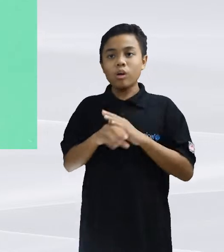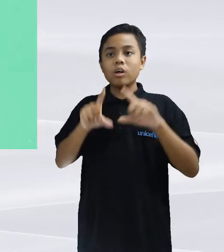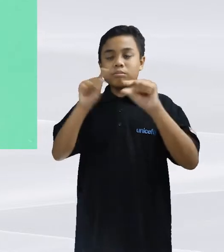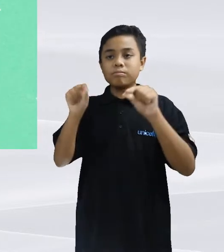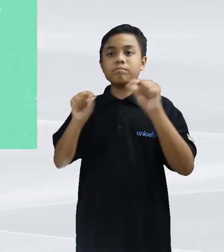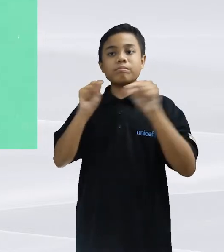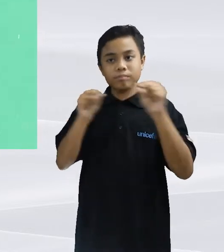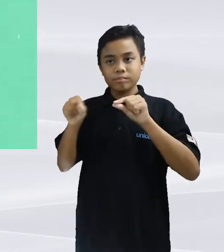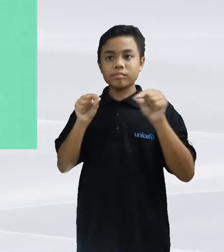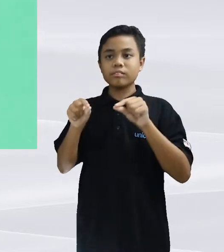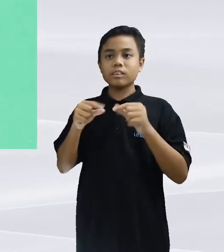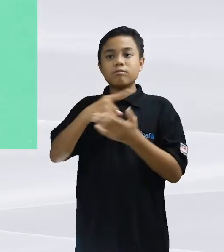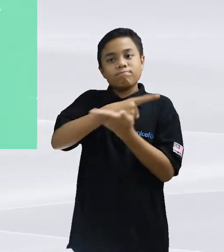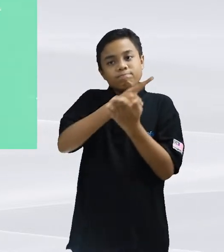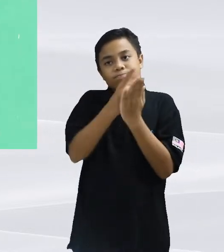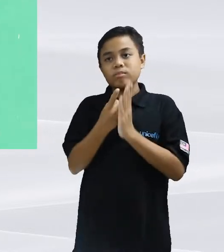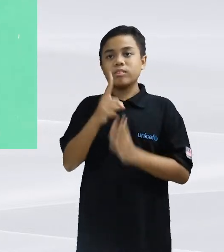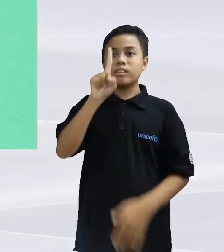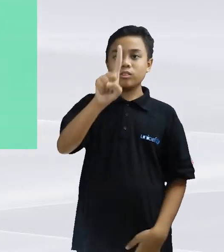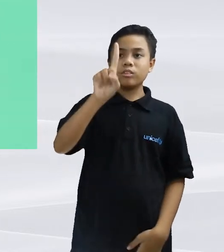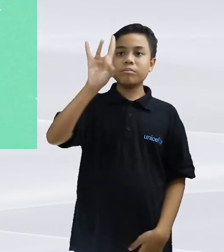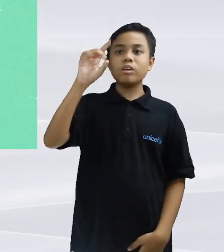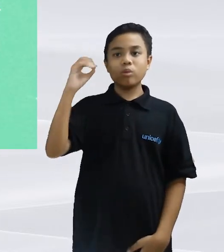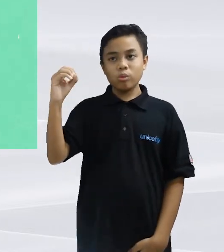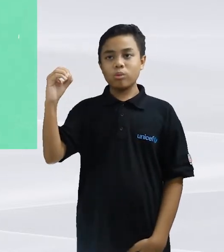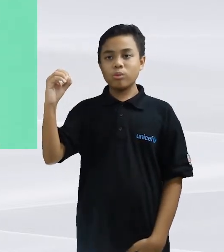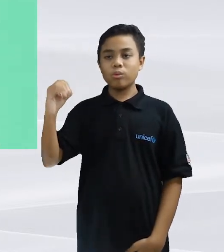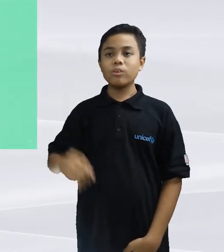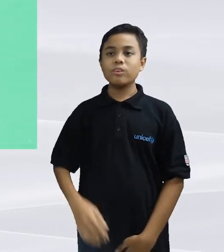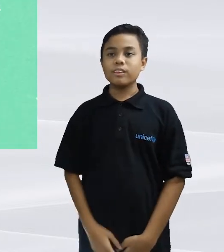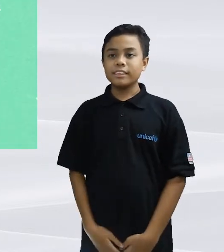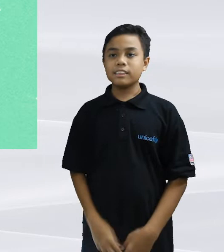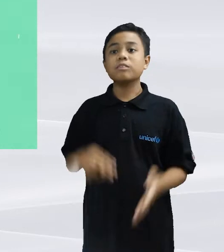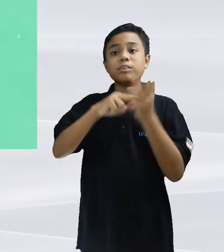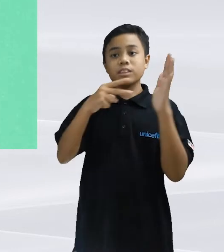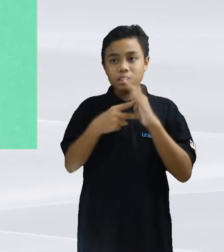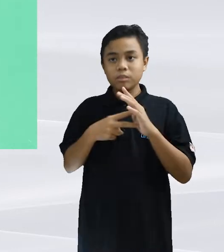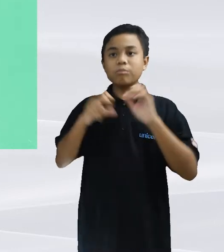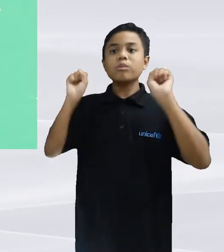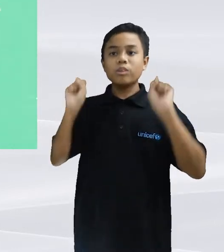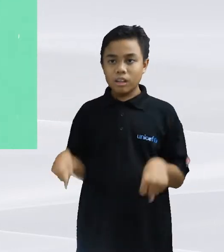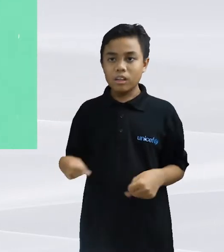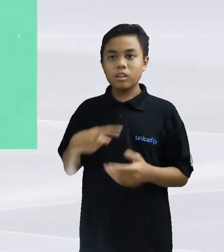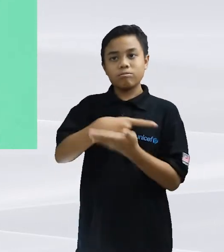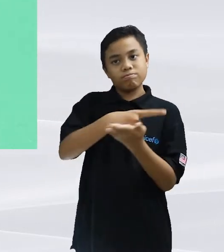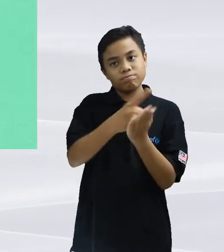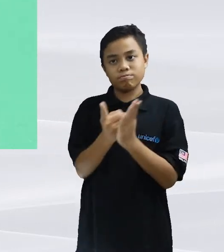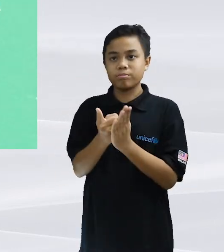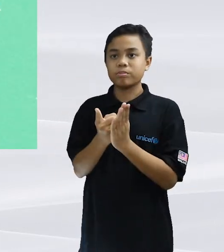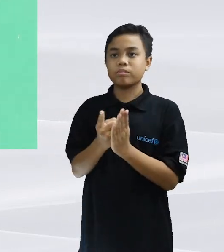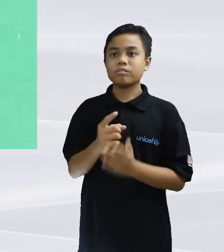Contohnya, servo motor ini ialah servo motor 180 darjah. Ini bermaksud servo motor ini